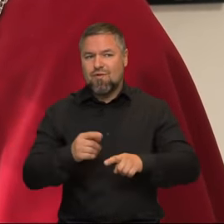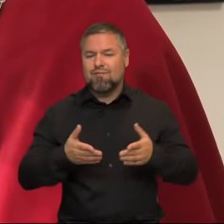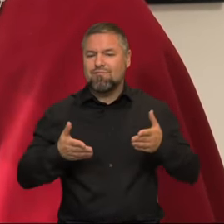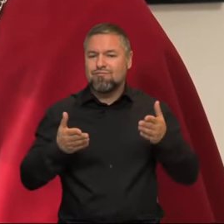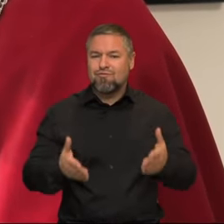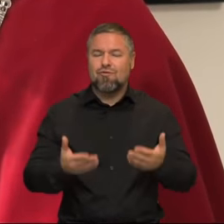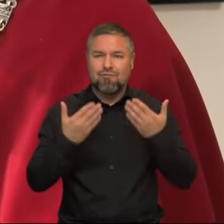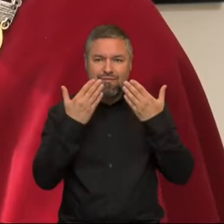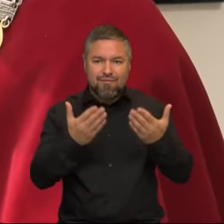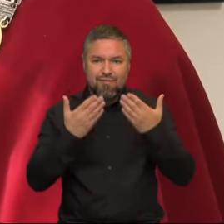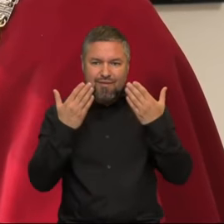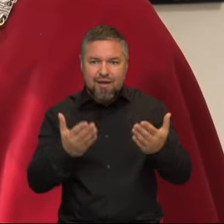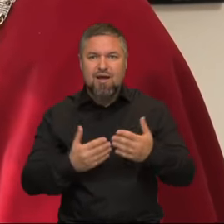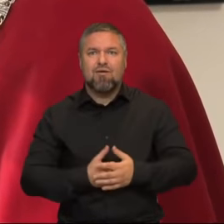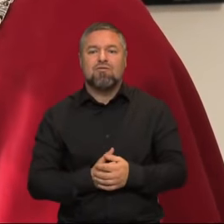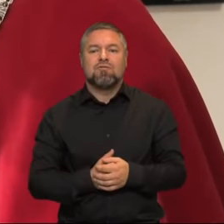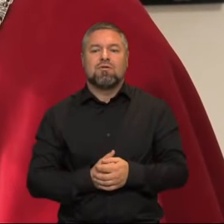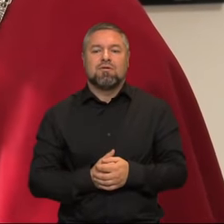ścieżką kształcenia